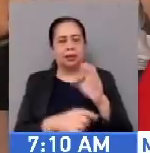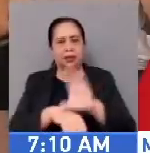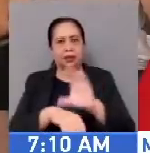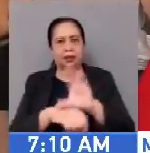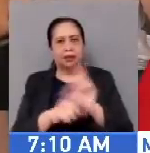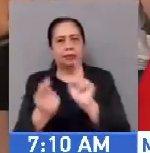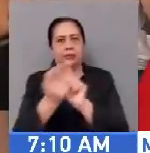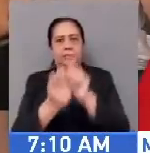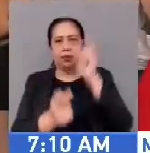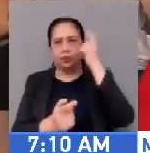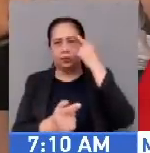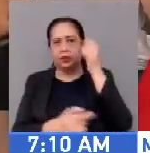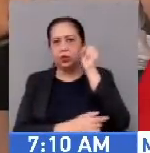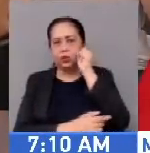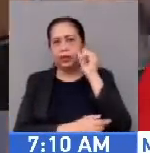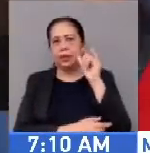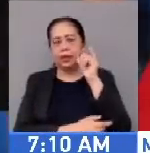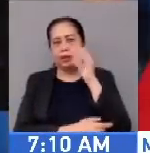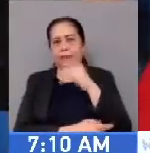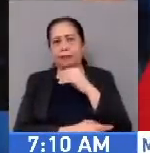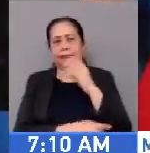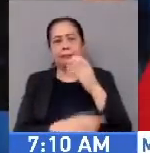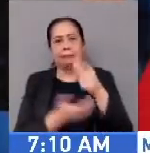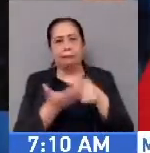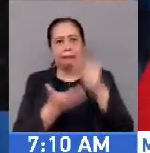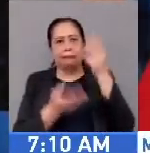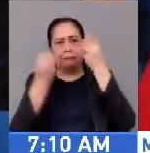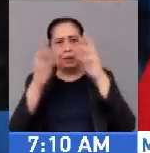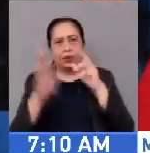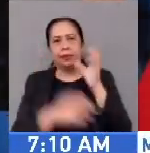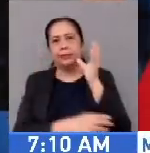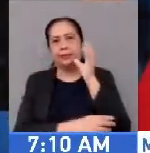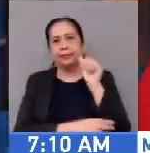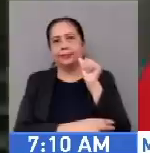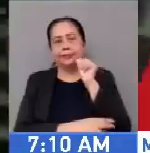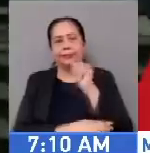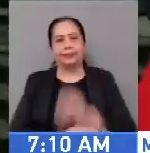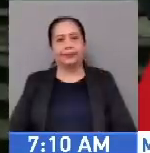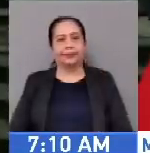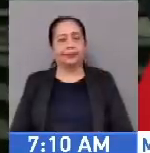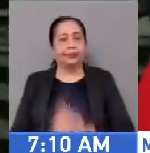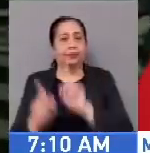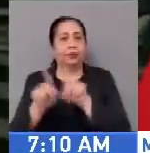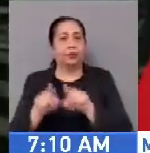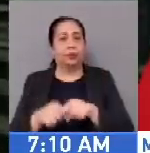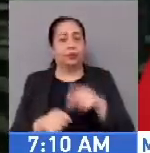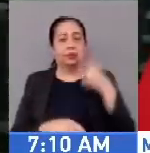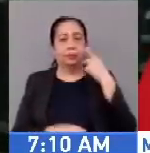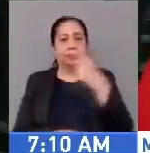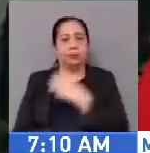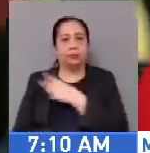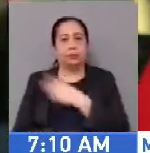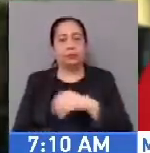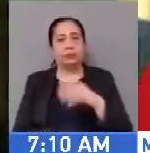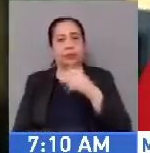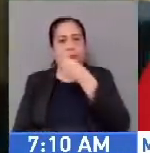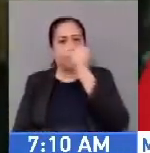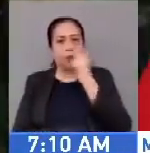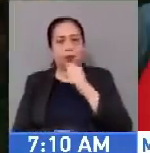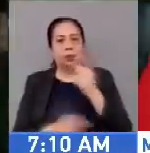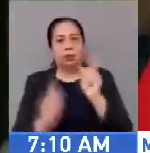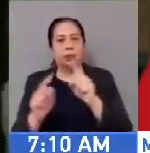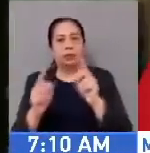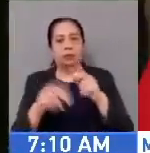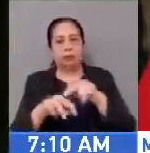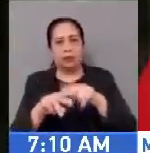Yap at Tarlac City Mayor Christy Angeles. Dumalo sina Lacson at Soto sa isang town hall meeting sa Pangasinan. Nag-courtesy call din